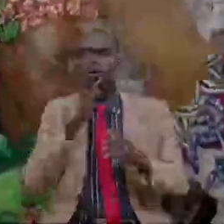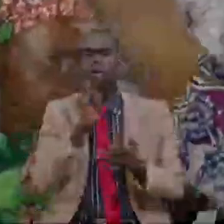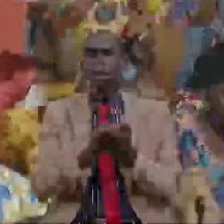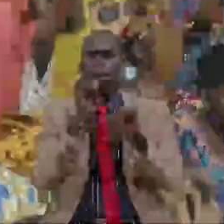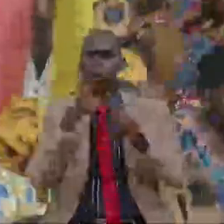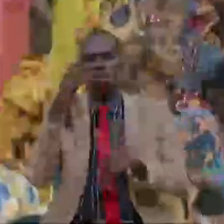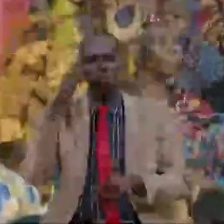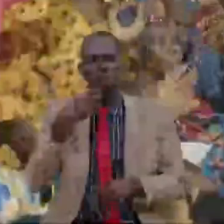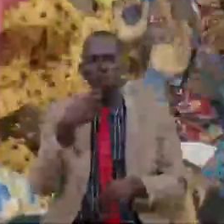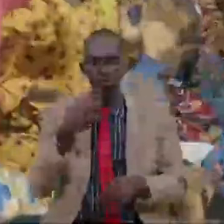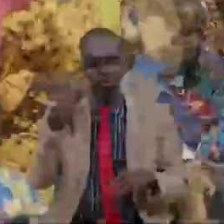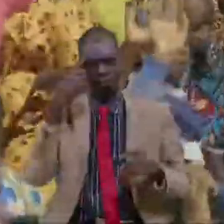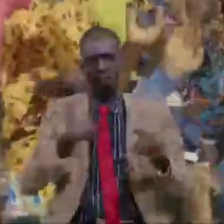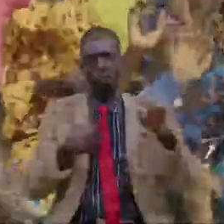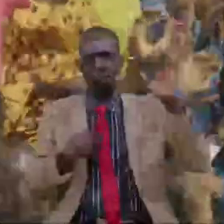Je dis, c'est pour qui?